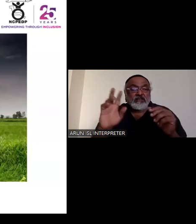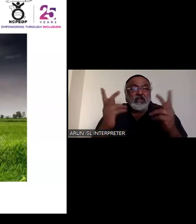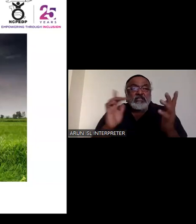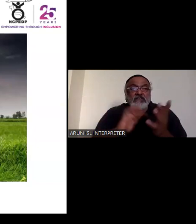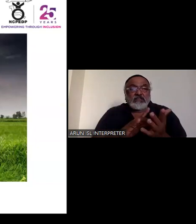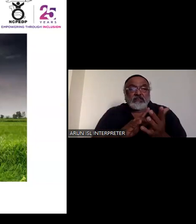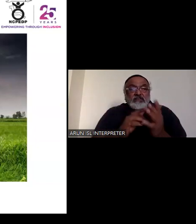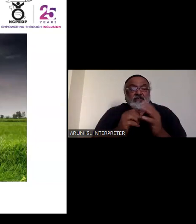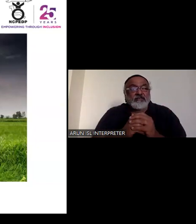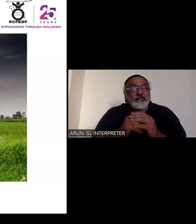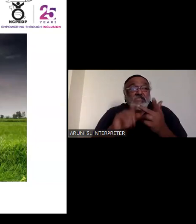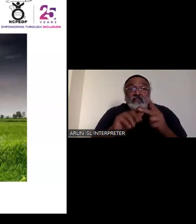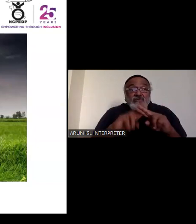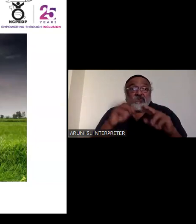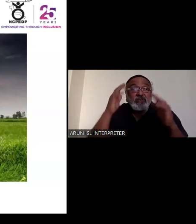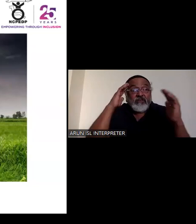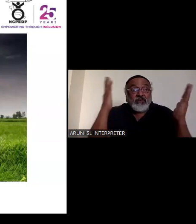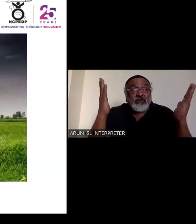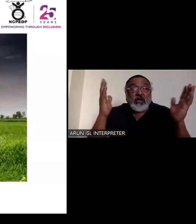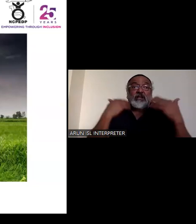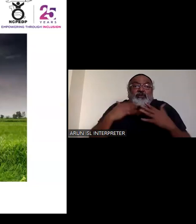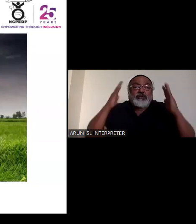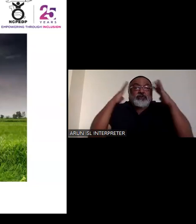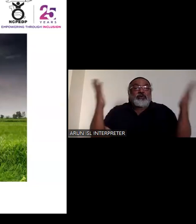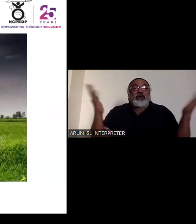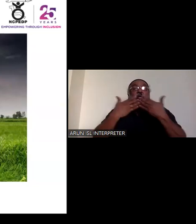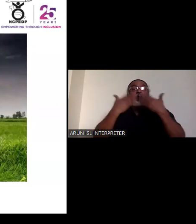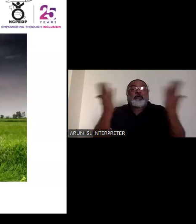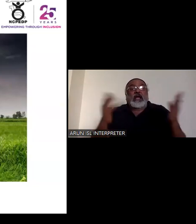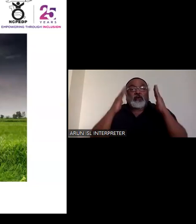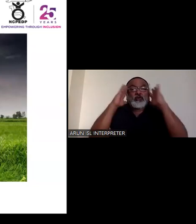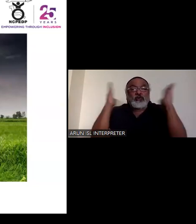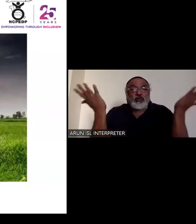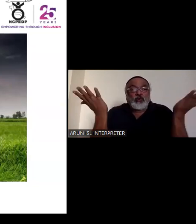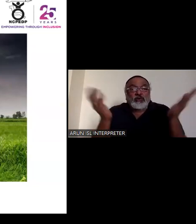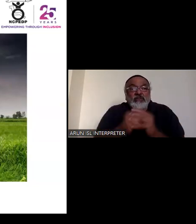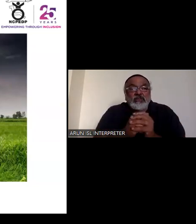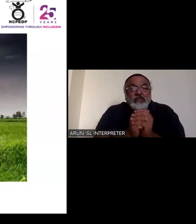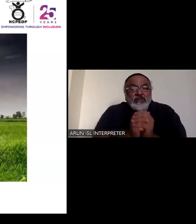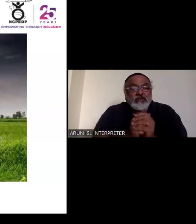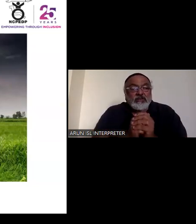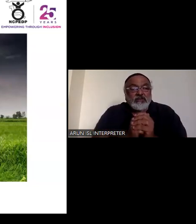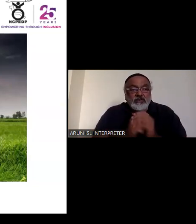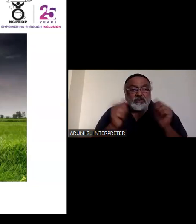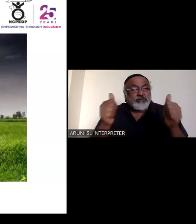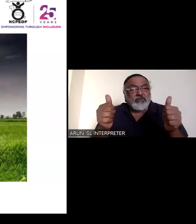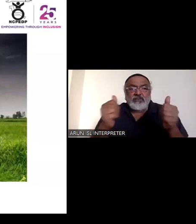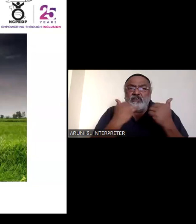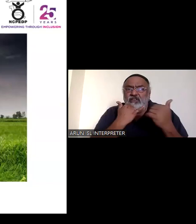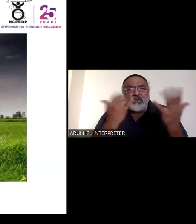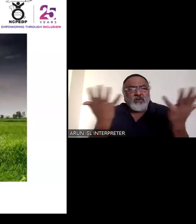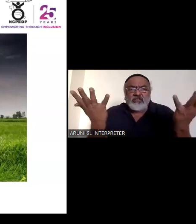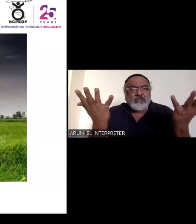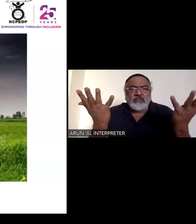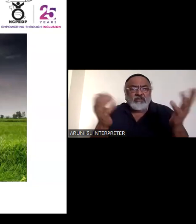डोंट नो, एक्सेप्ट दैट आई एम हियर इन द सेशन विथ अ ब्लैंक स्लेट. There is nothing